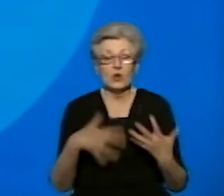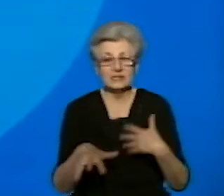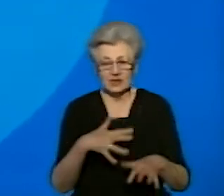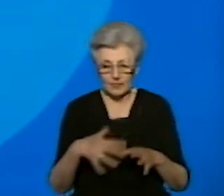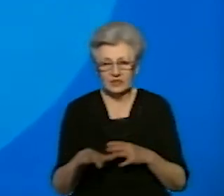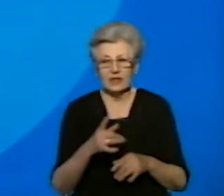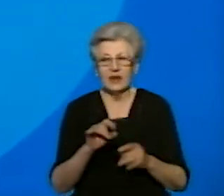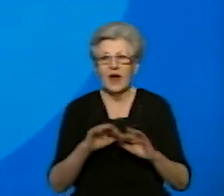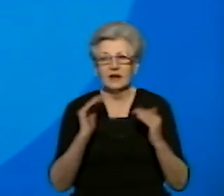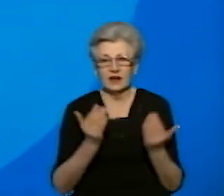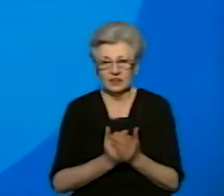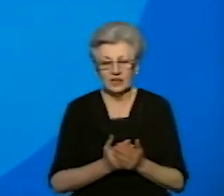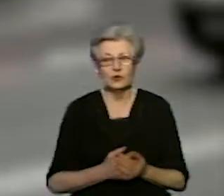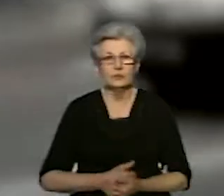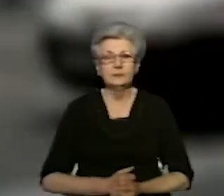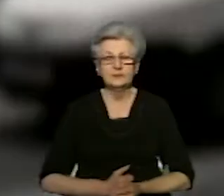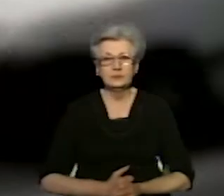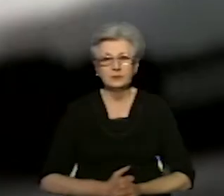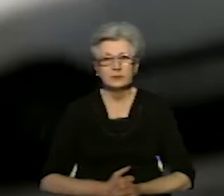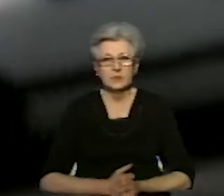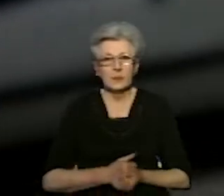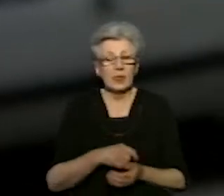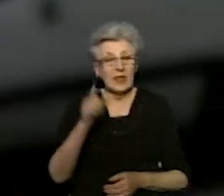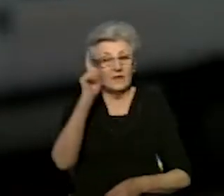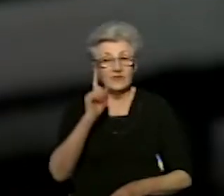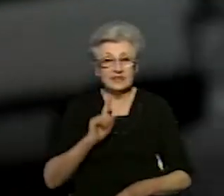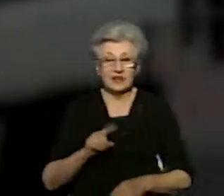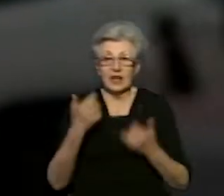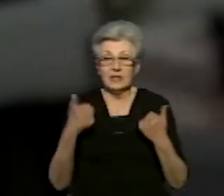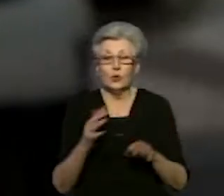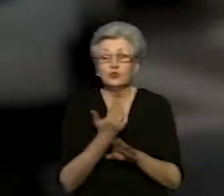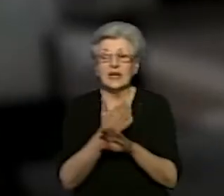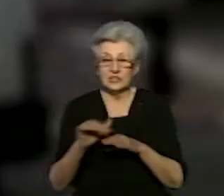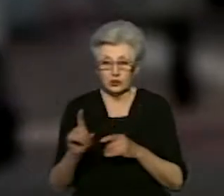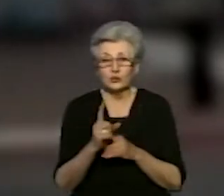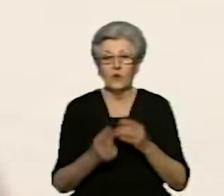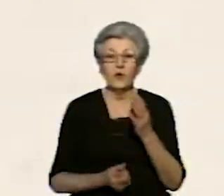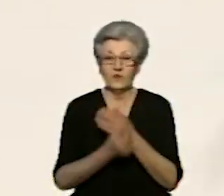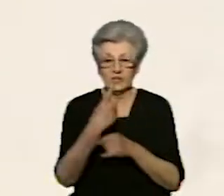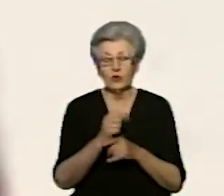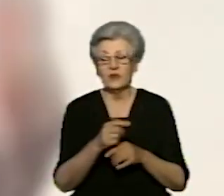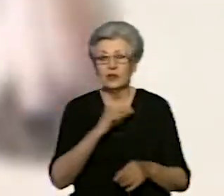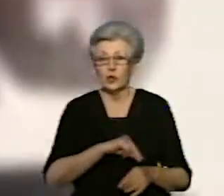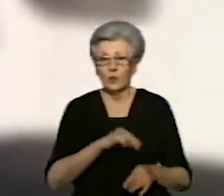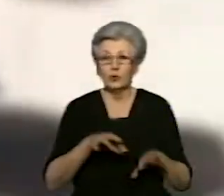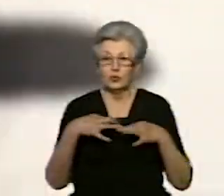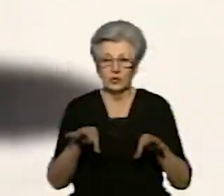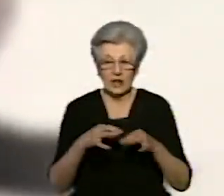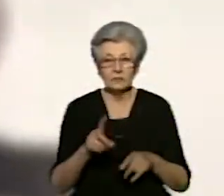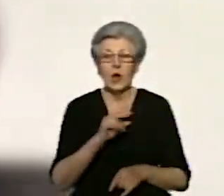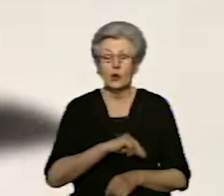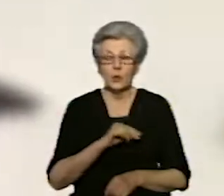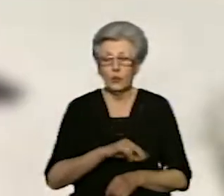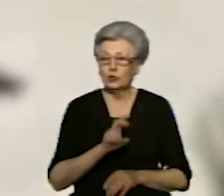які зараз там перебувають. В Ізраїлі частково відновили роботу транспорту та дозволили роботу непродовольчих